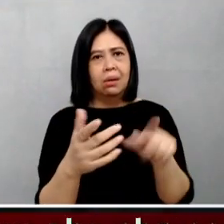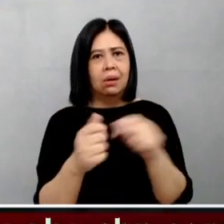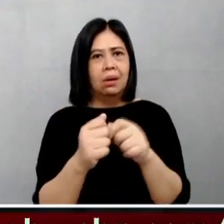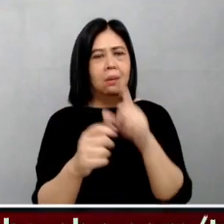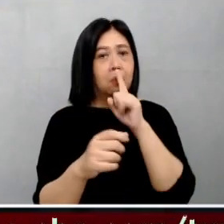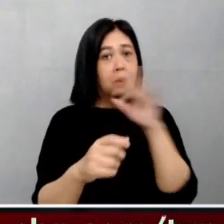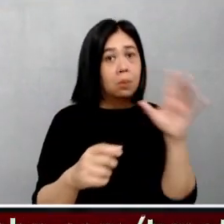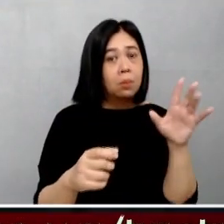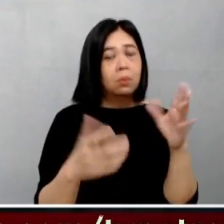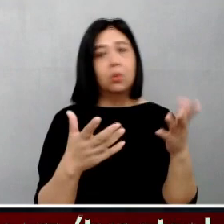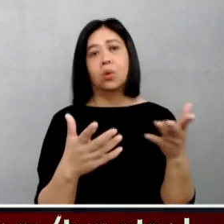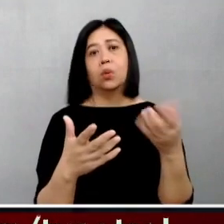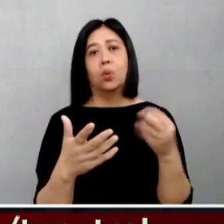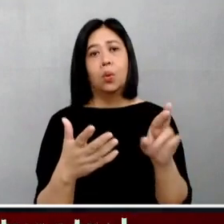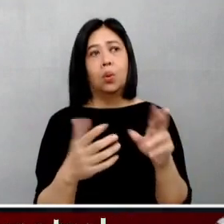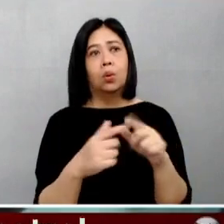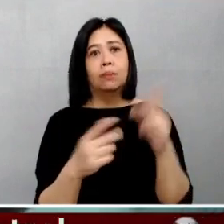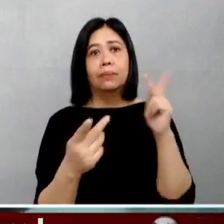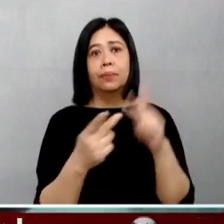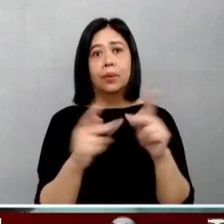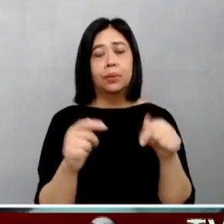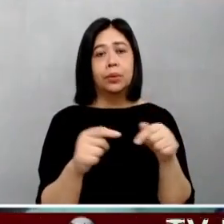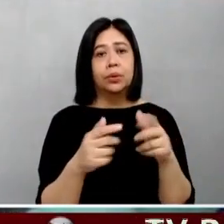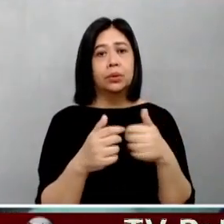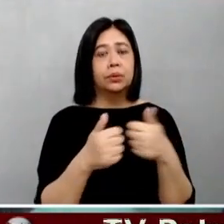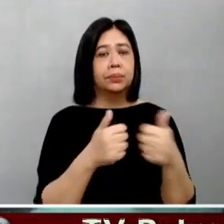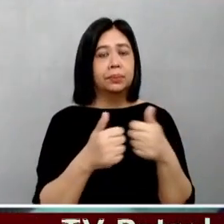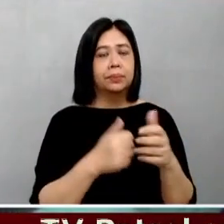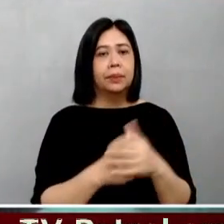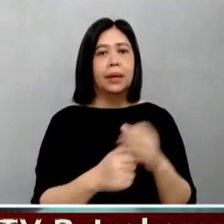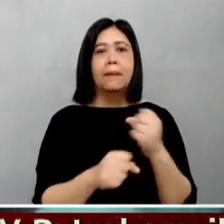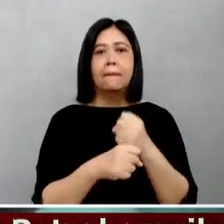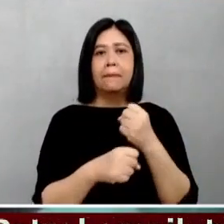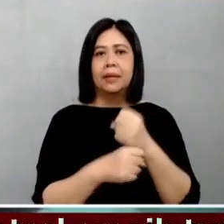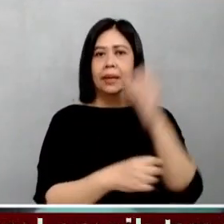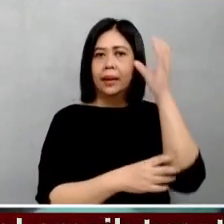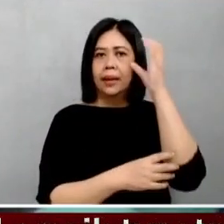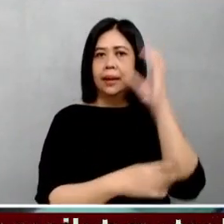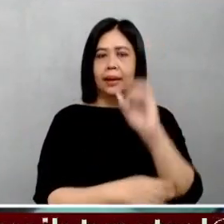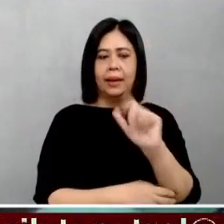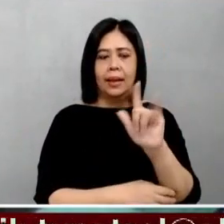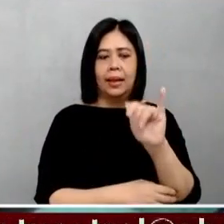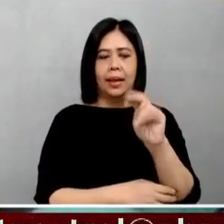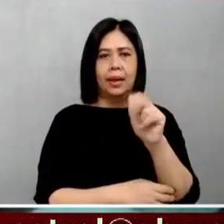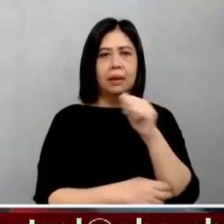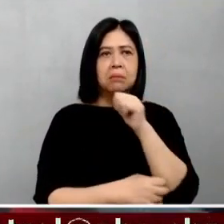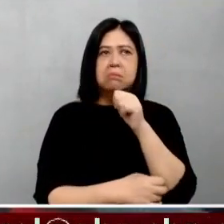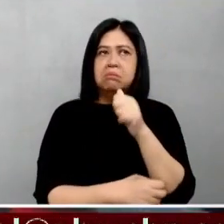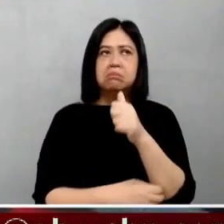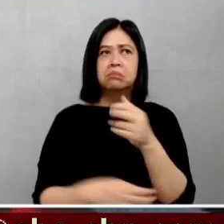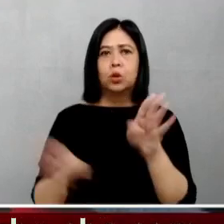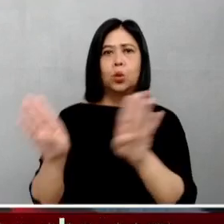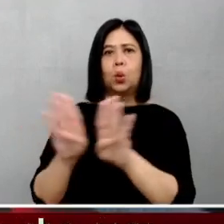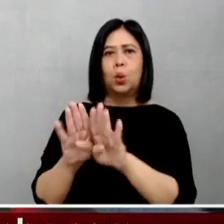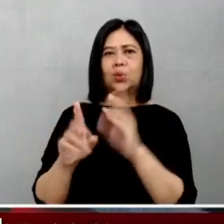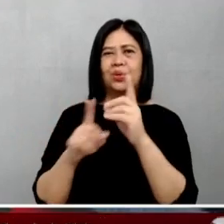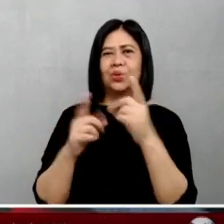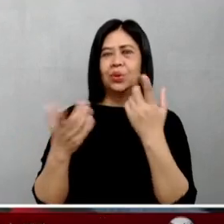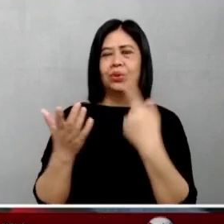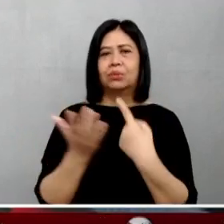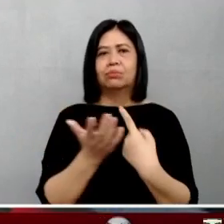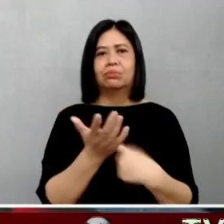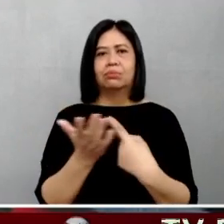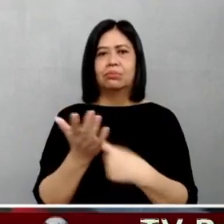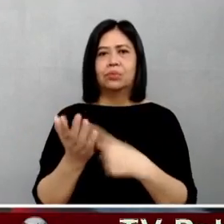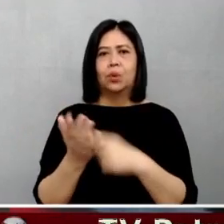sa layunin ng pagtakbo. Tiniyak ni Calleja na hindi naman nila pinagsasarhan ng pinto si Lacson tulad ng pagkonsidera